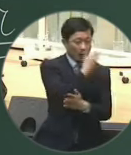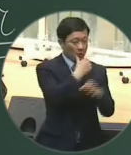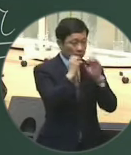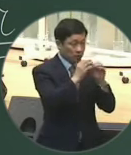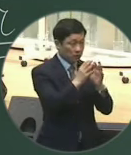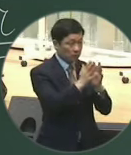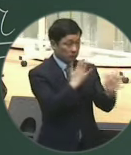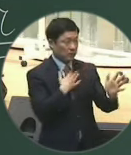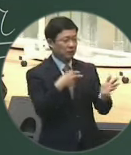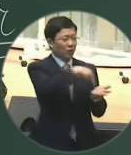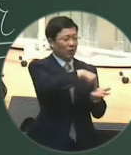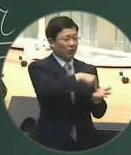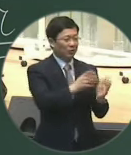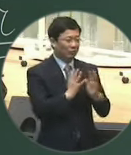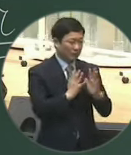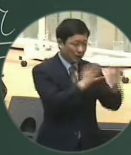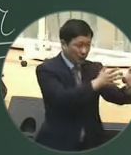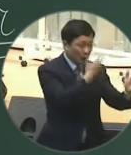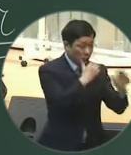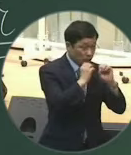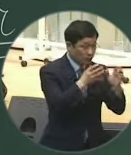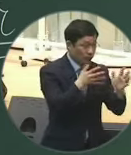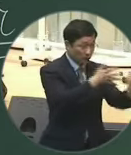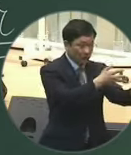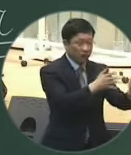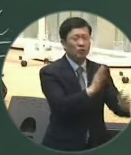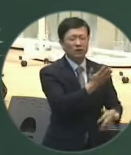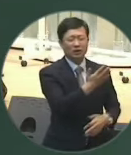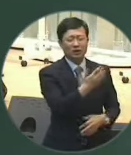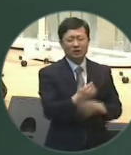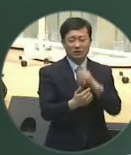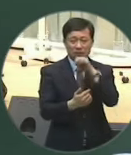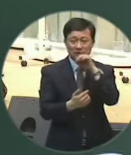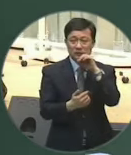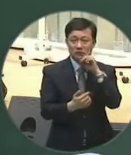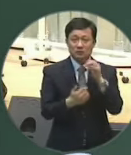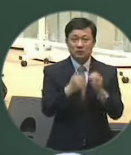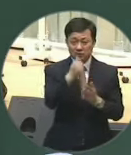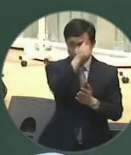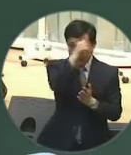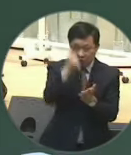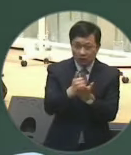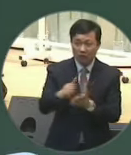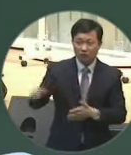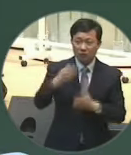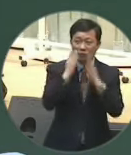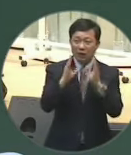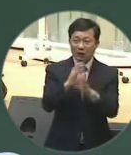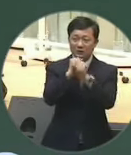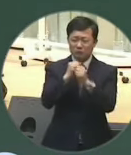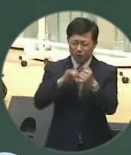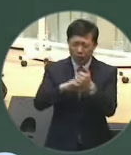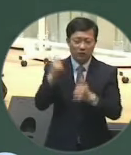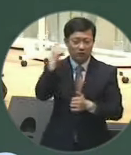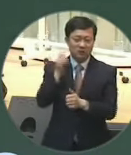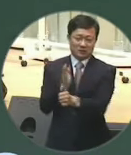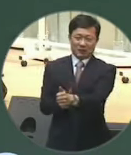of preaching the gospel. 해봤자 뭐 메시지 안 들으니까 모르겠습니다만 많은 중인자들 메시지 들었어요. 이 핵심 메시지 왜 들었냐?